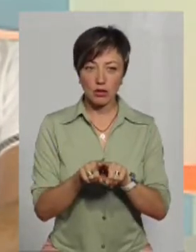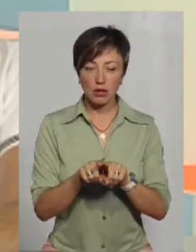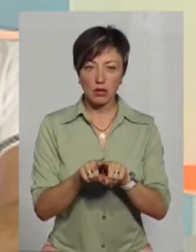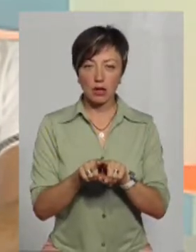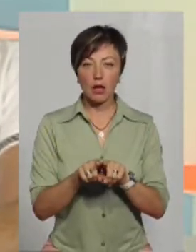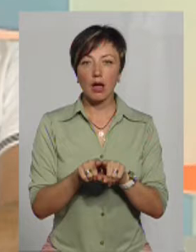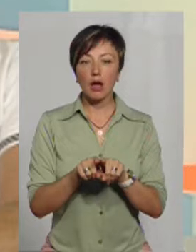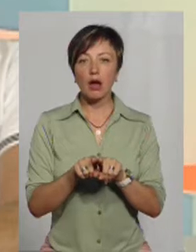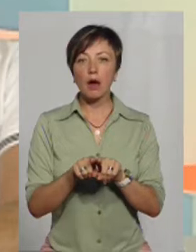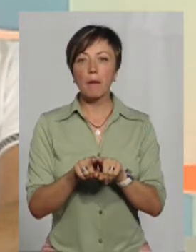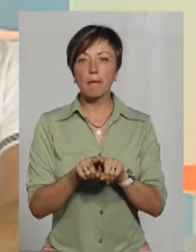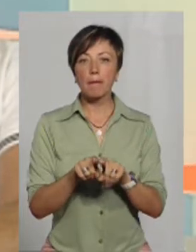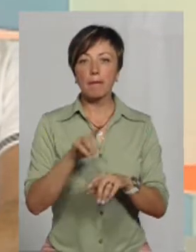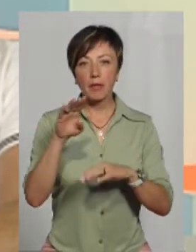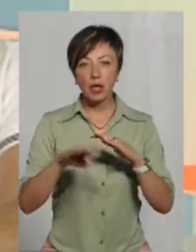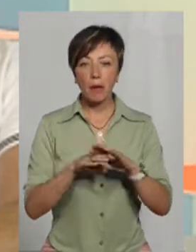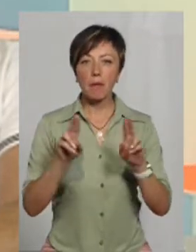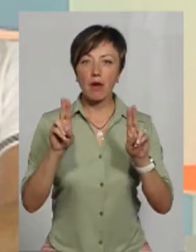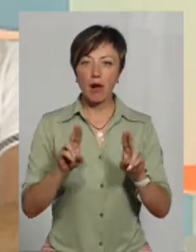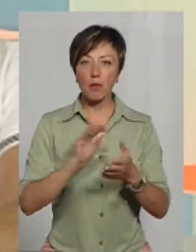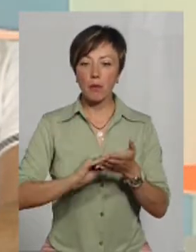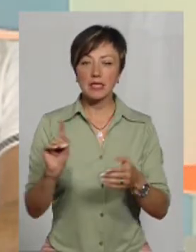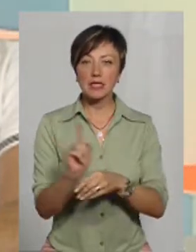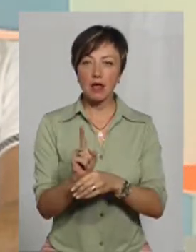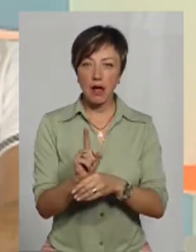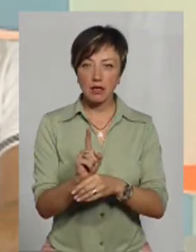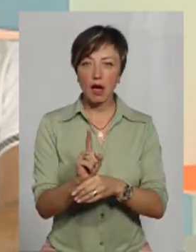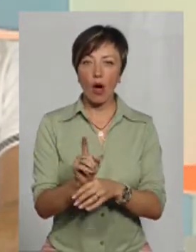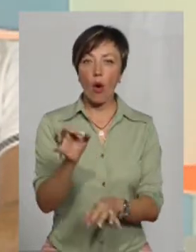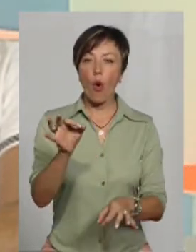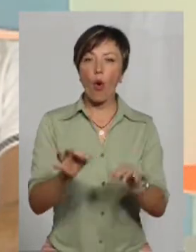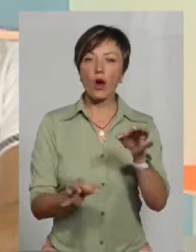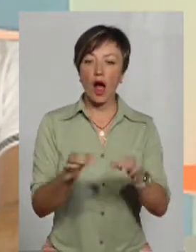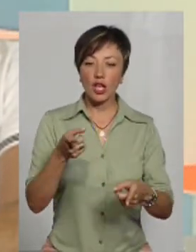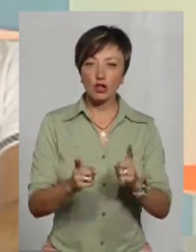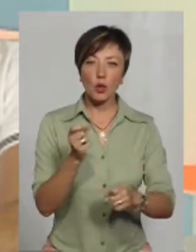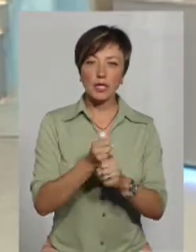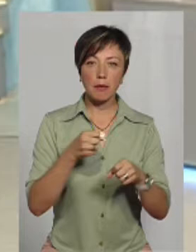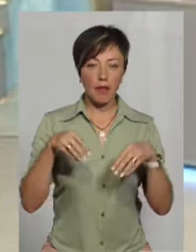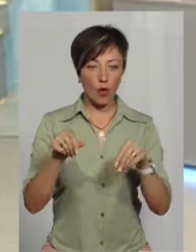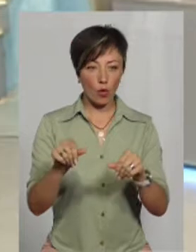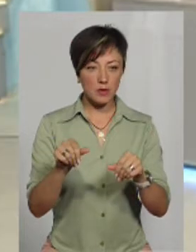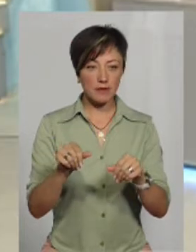підкоряється якимсь правилам, які є прописані у стандартах органічного землеробства. Так, прошу.